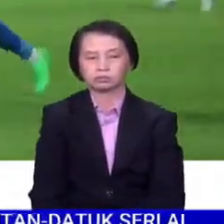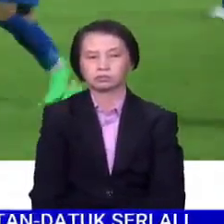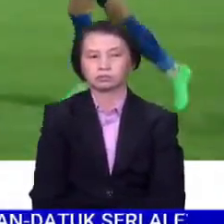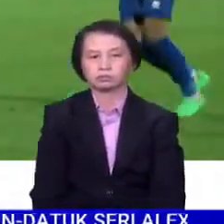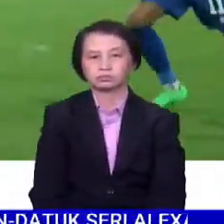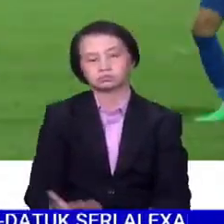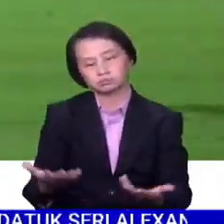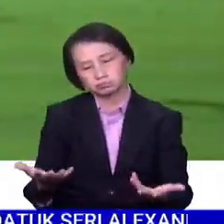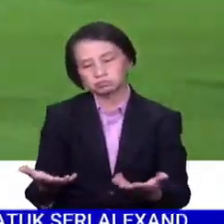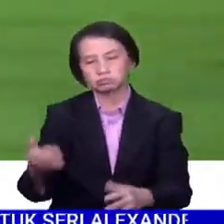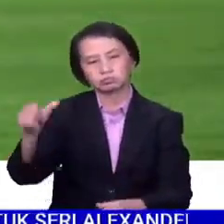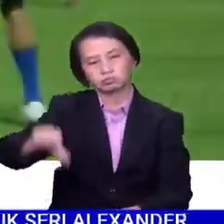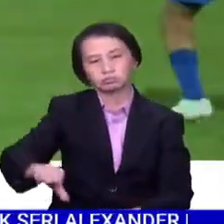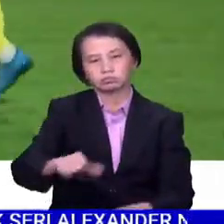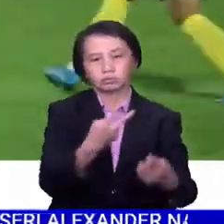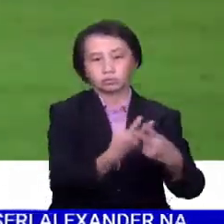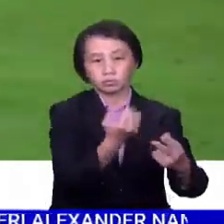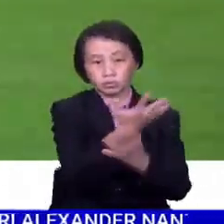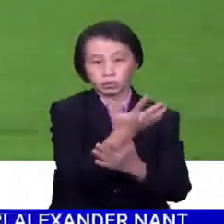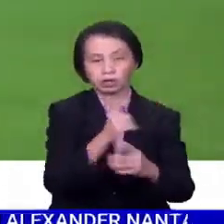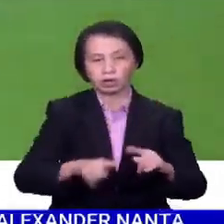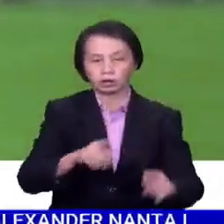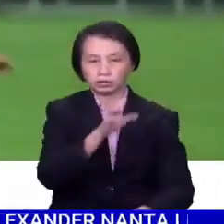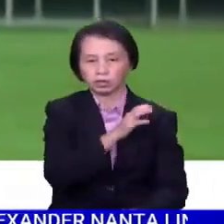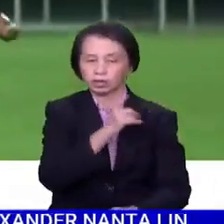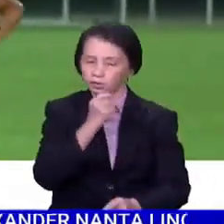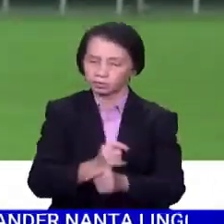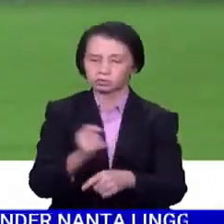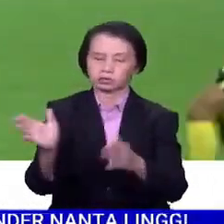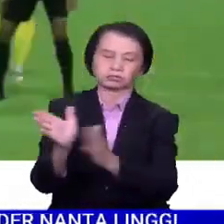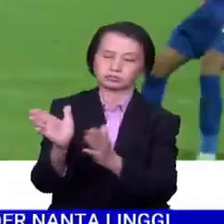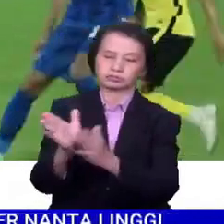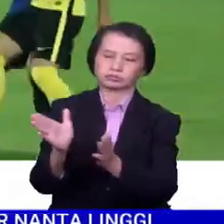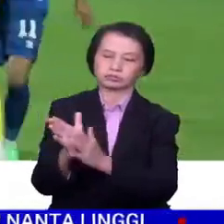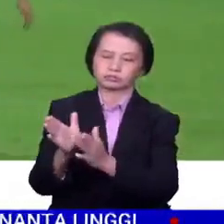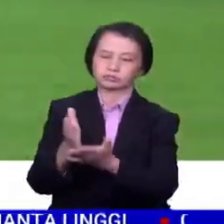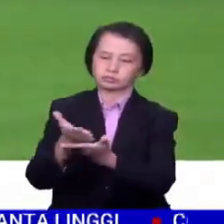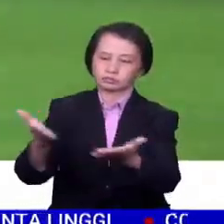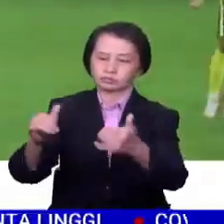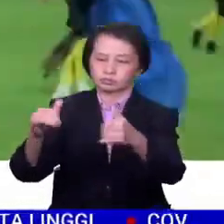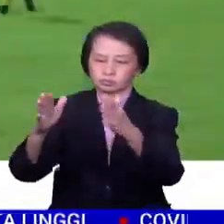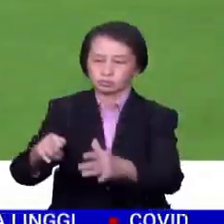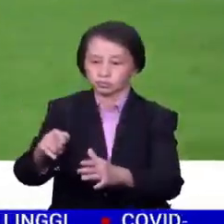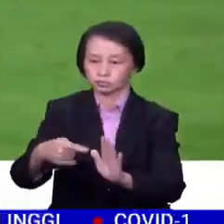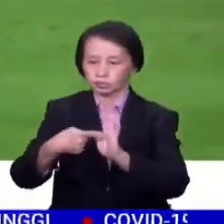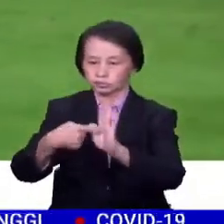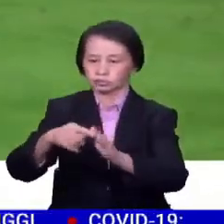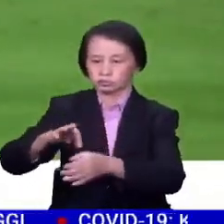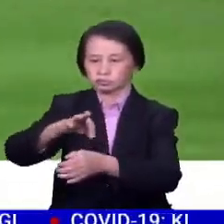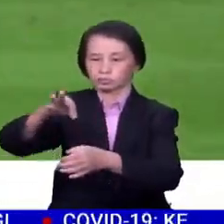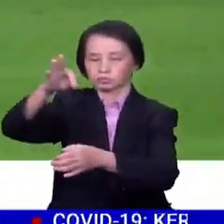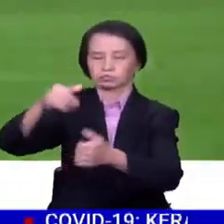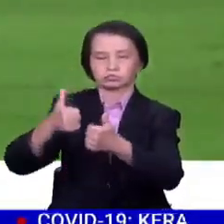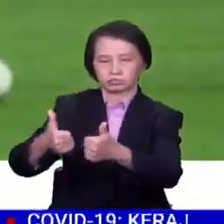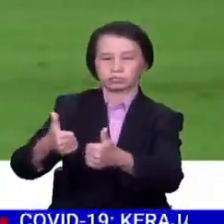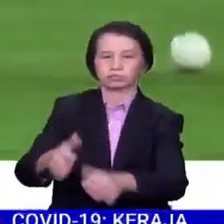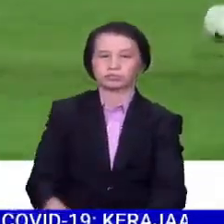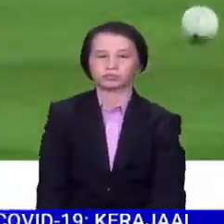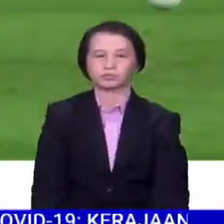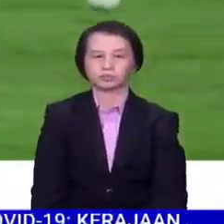Dalam pada itu, biarpun tewas kepada Kuwait, namun Cheng Ho tetap memberikan pujian kepada semua pemain kerana mempamerkan semangat juang tinggi.